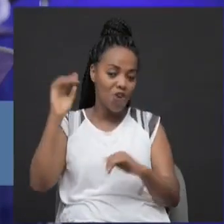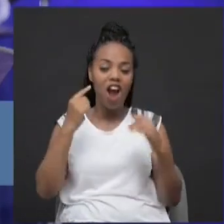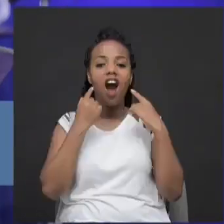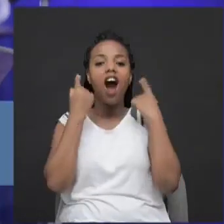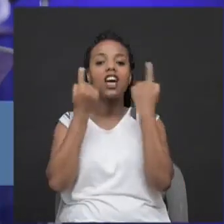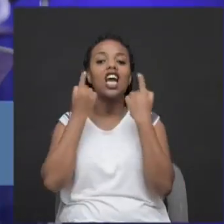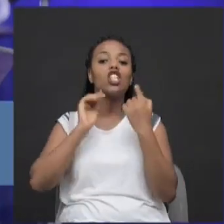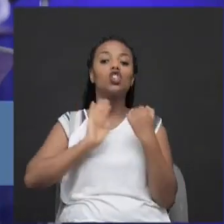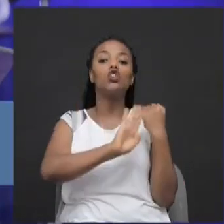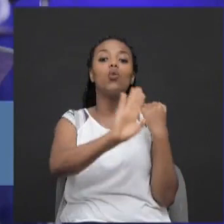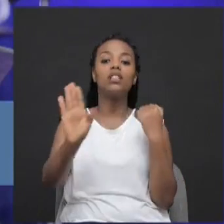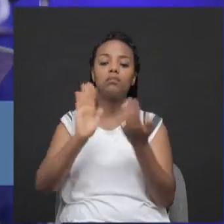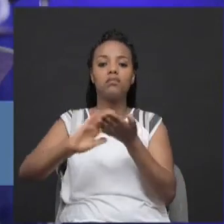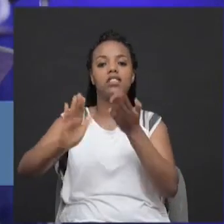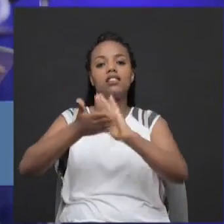ኃጢአታቸውንም ይቅርላለሁ